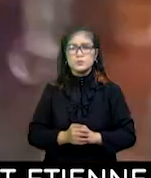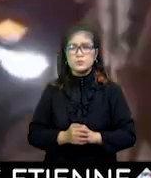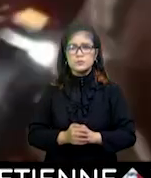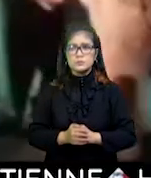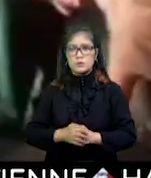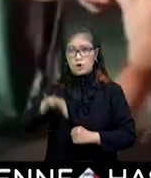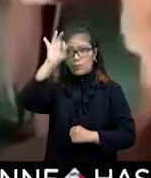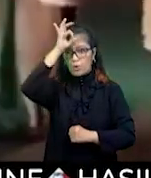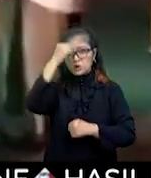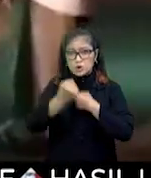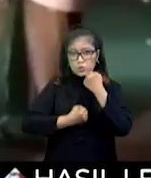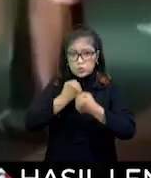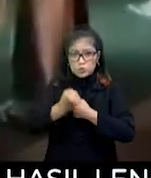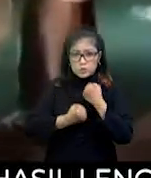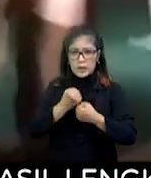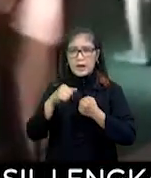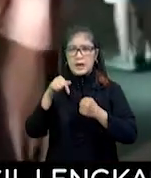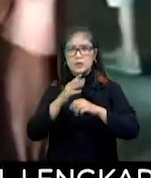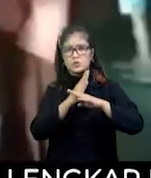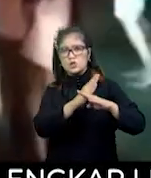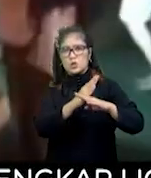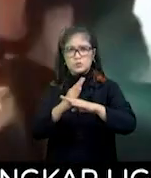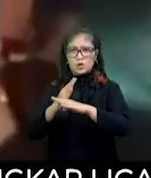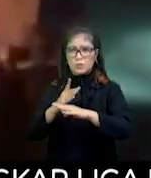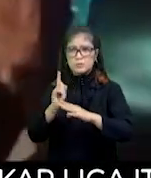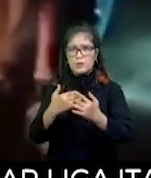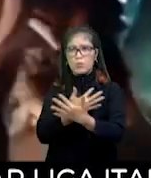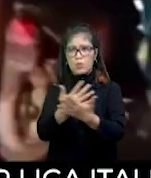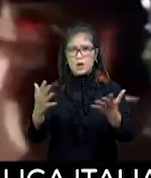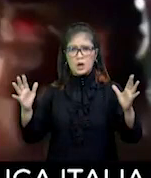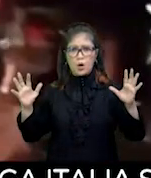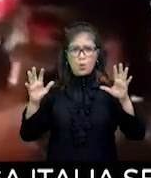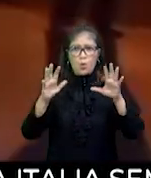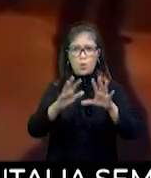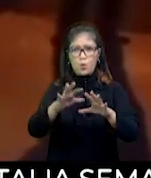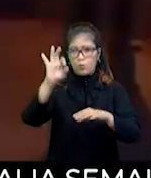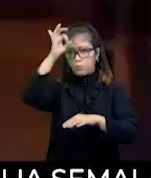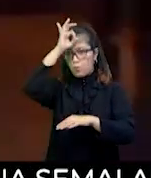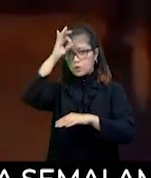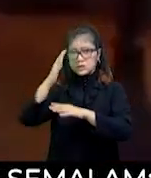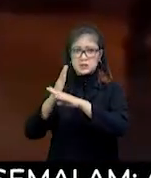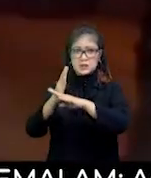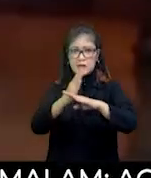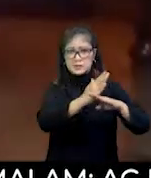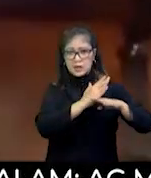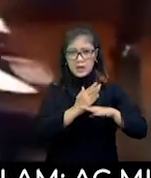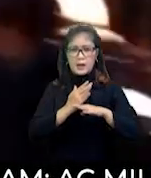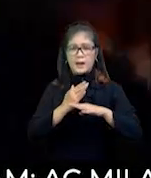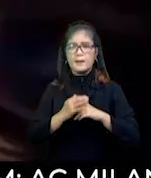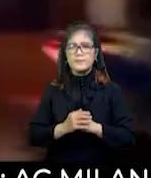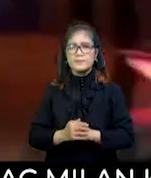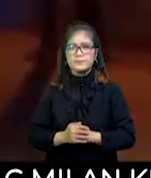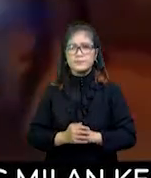Polisi berupaya menghadang ribuan warga sekampung Udik, Lampung Timur, yang hendak menyerang warga desa Sindang Sari di Kecamatan Tanjung Bintang, Lampung